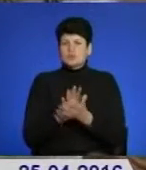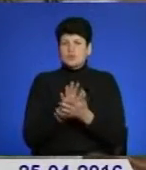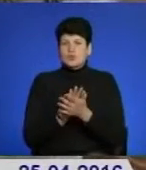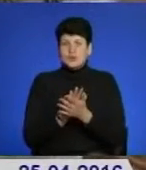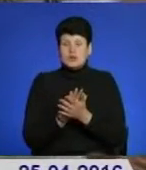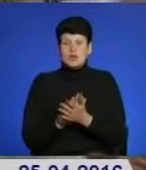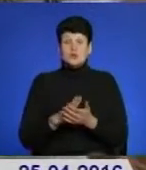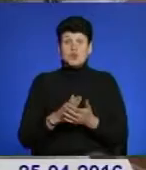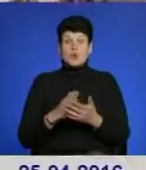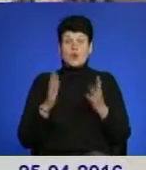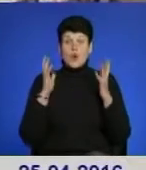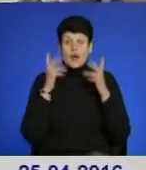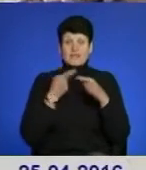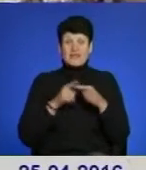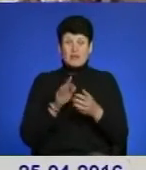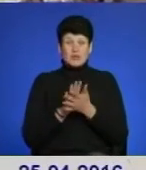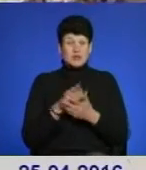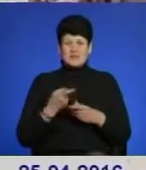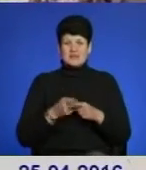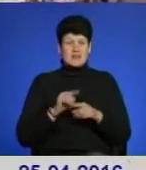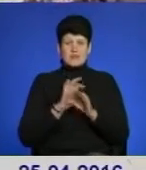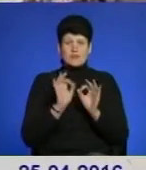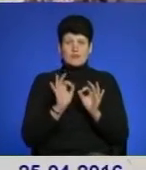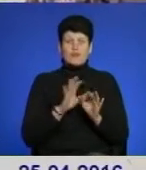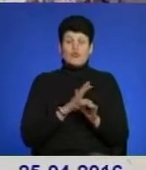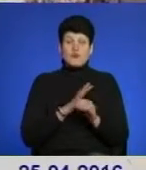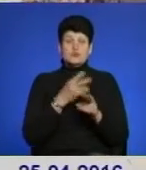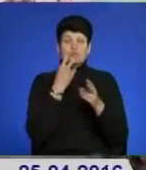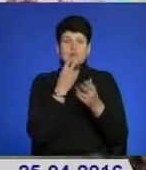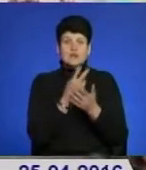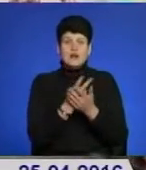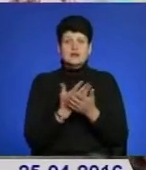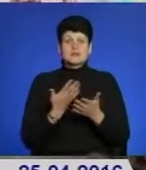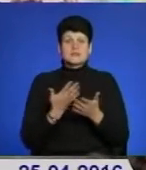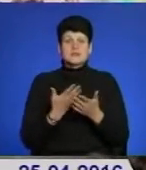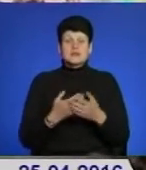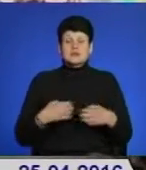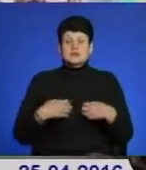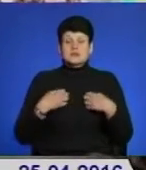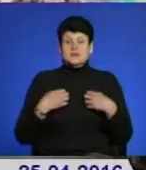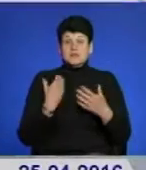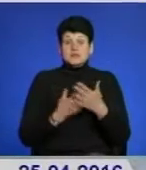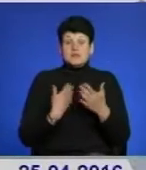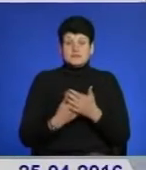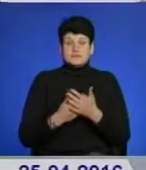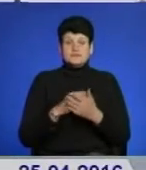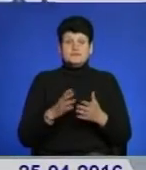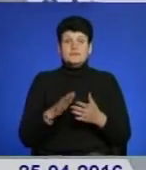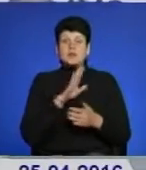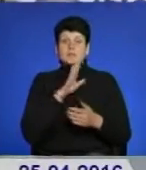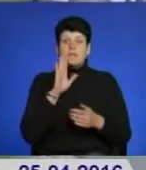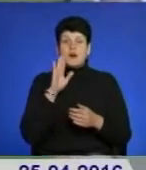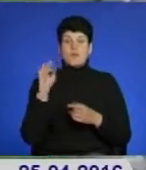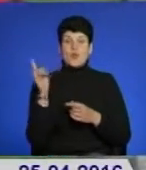таке брудне, то це ненормально. Іноді доводиться спостерігати насправді шокуючі приклади недбальства. Мама, гуляючи